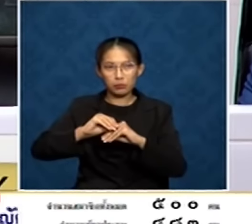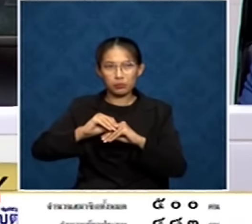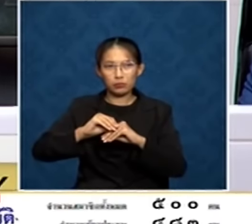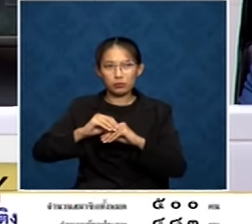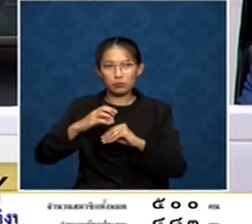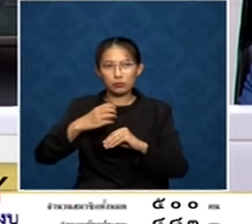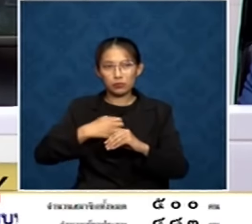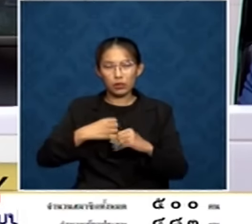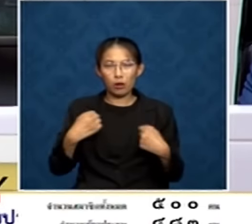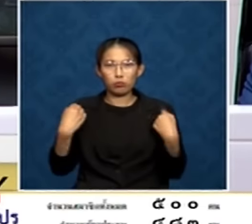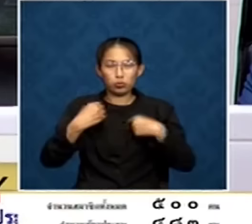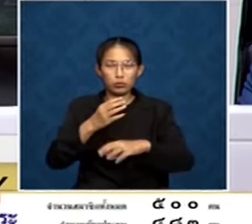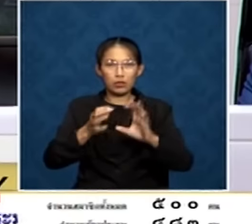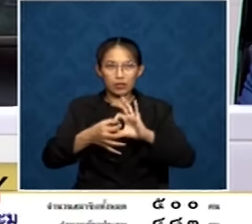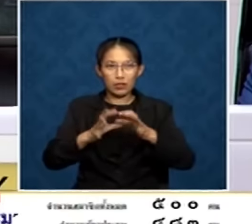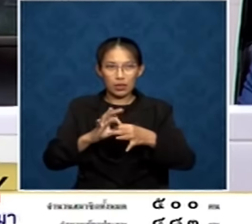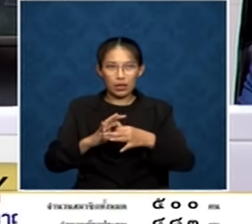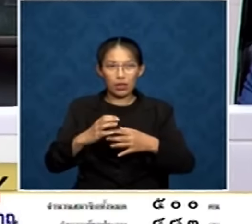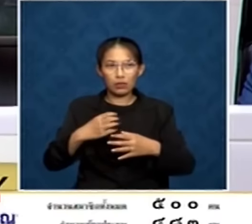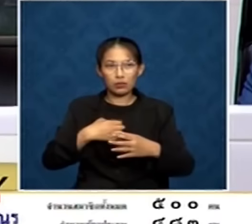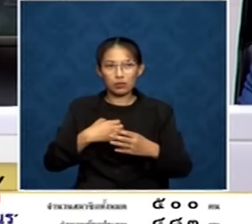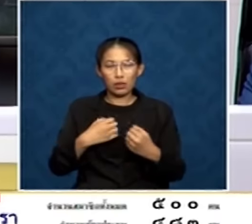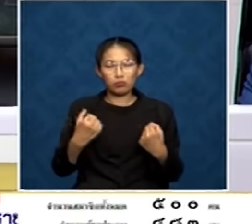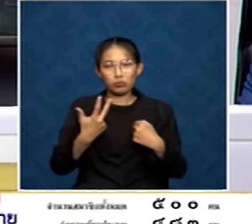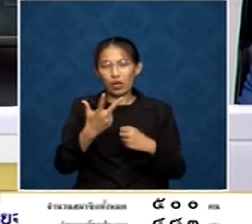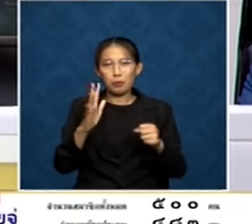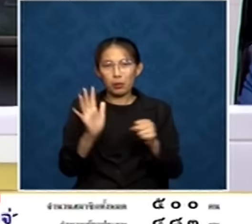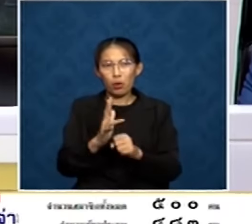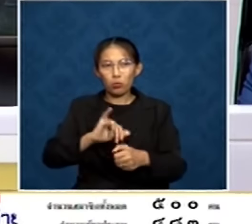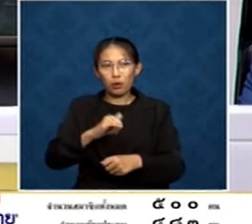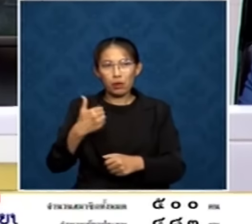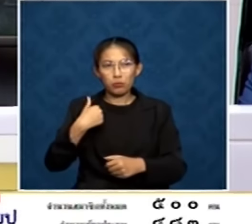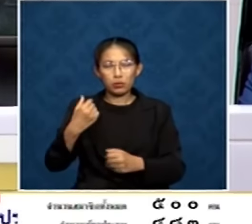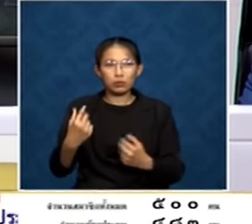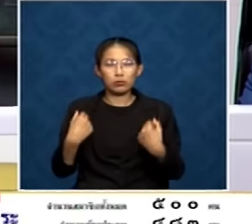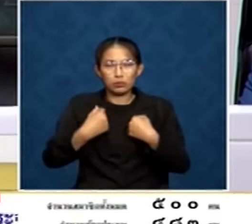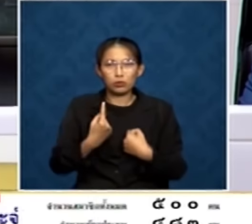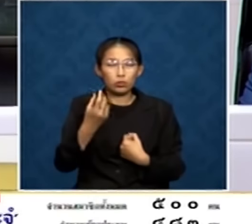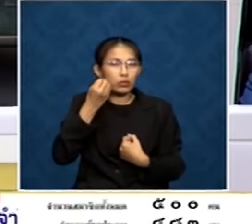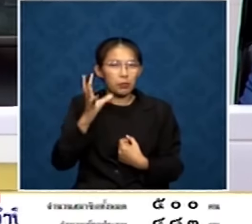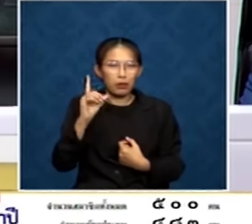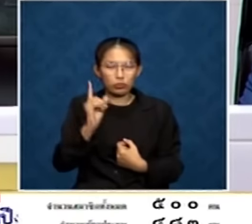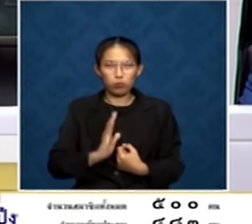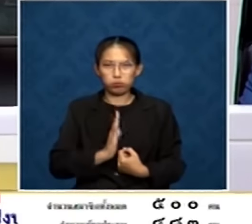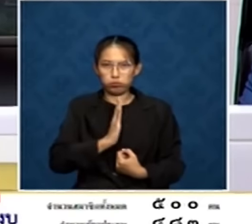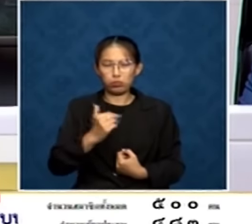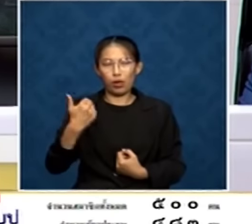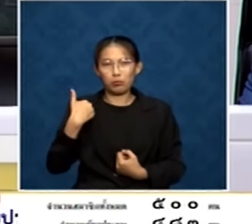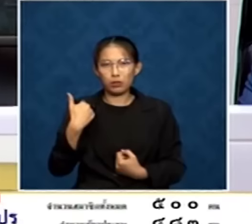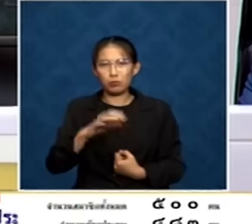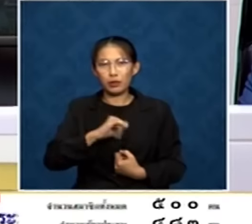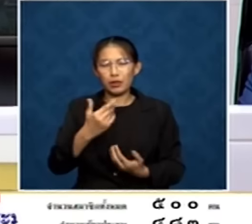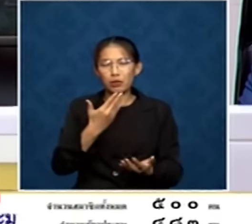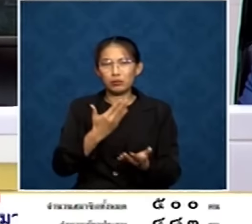อยากได้ชุดวอร์มเพิ่มชุดได้ 3ไม่พอก็อยากได้ชุดหนึใส่กลับบ้านก็าโกก้หน่อยก็ไป